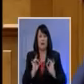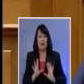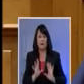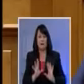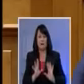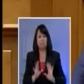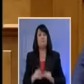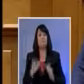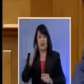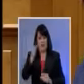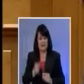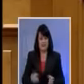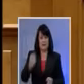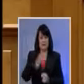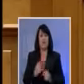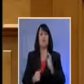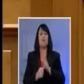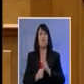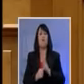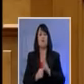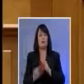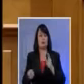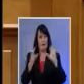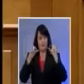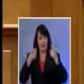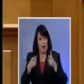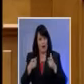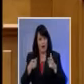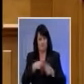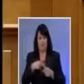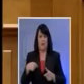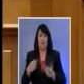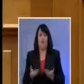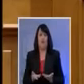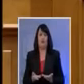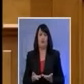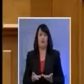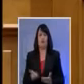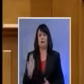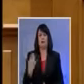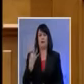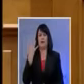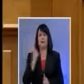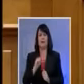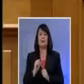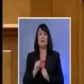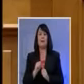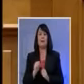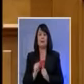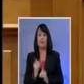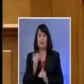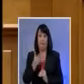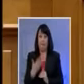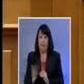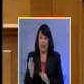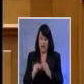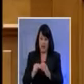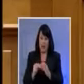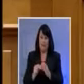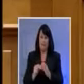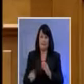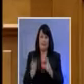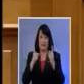Και ενώ βρεθήκατε στην ηγεσία της αξιωματικής αντιπολίτευσης 4 μόλις μήνες μετά τις εκλογές